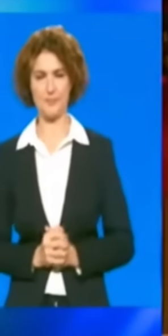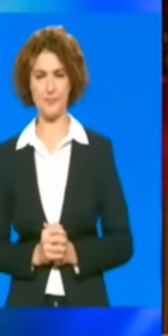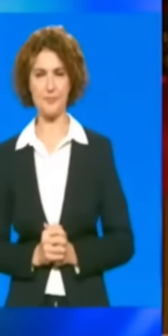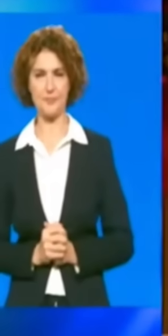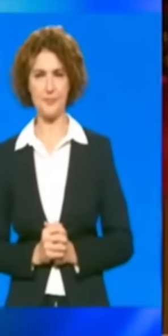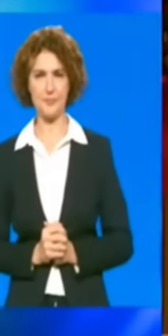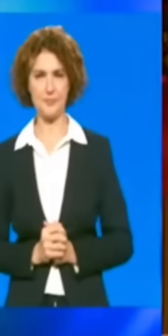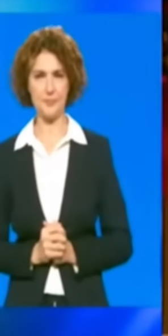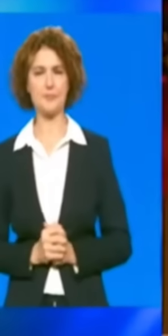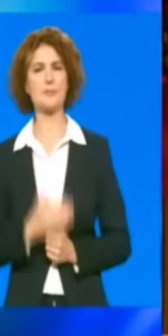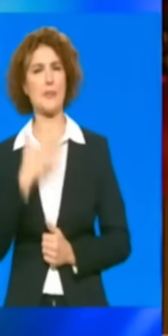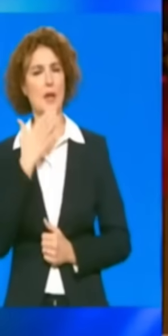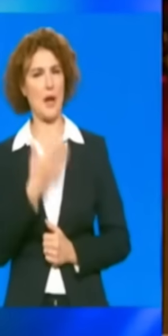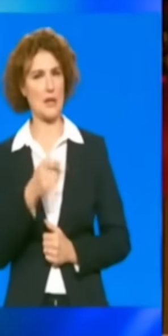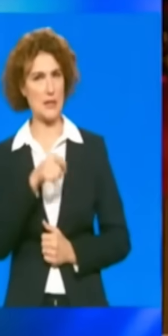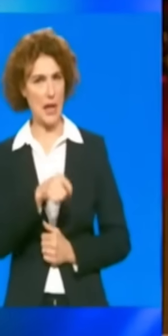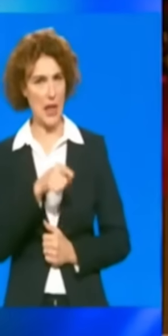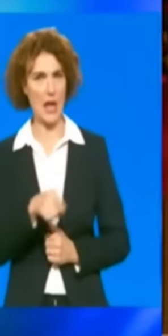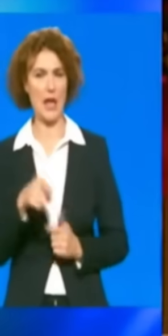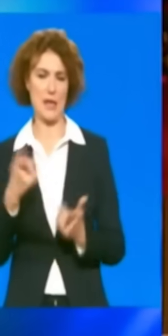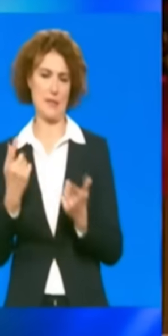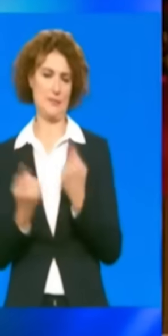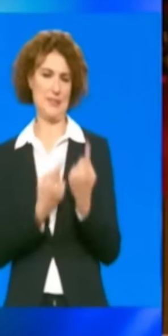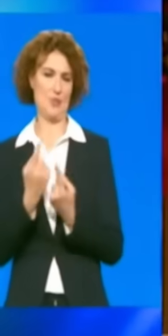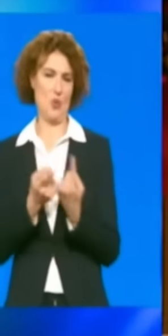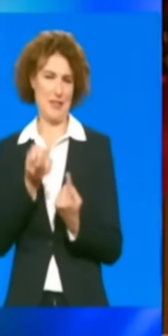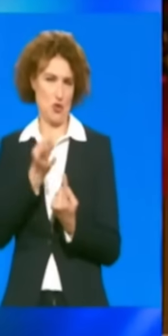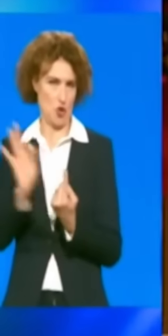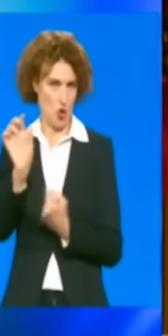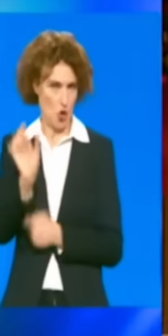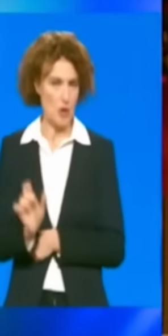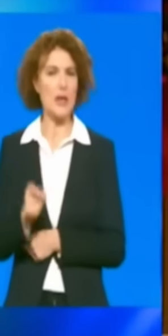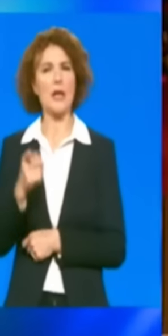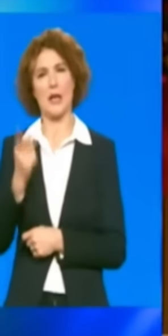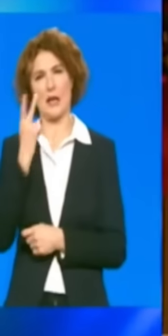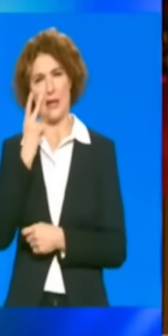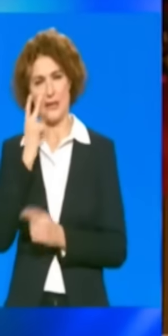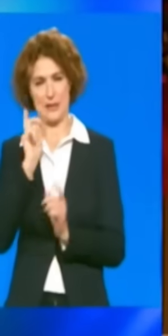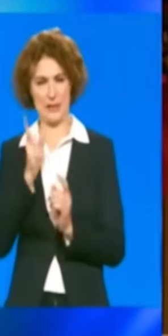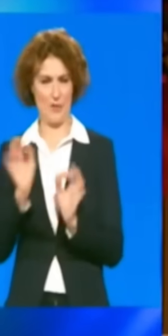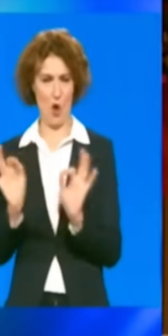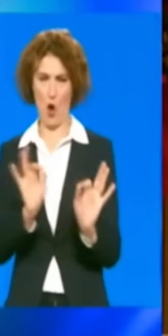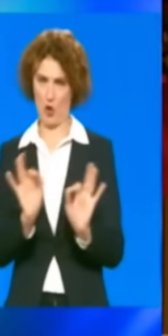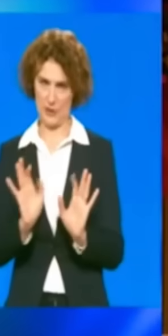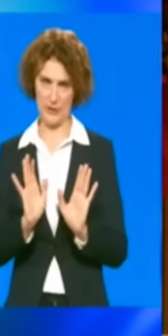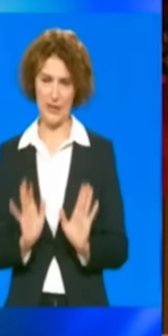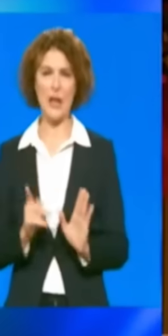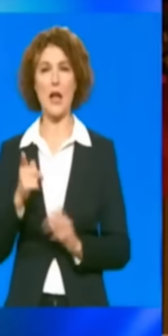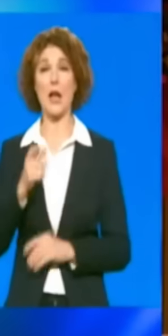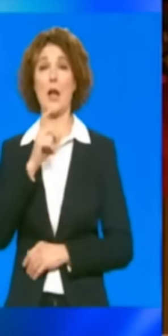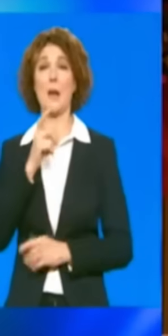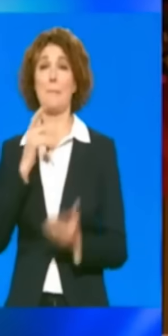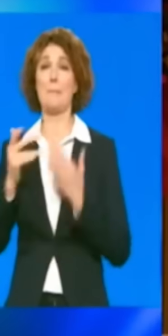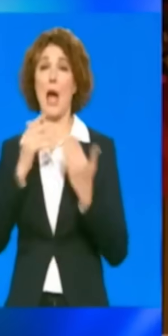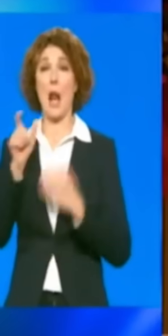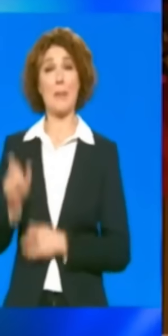questione specifica facciamo ordine Allora parlamentare